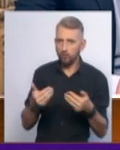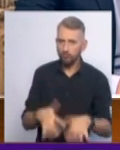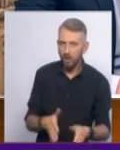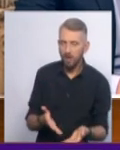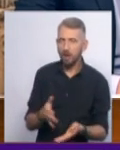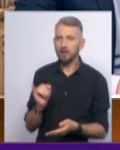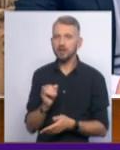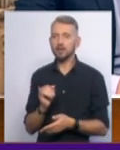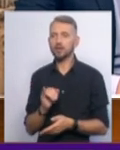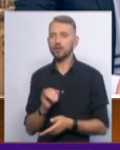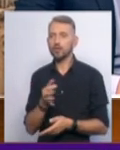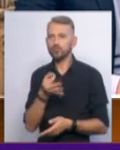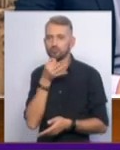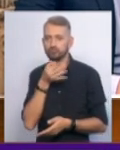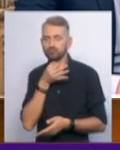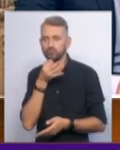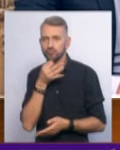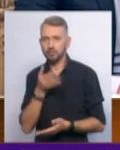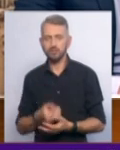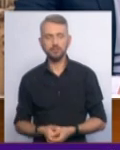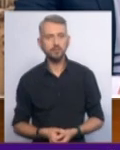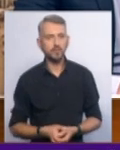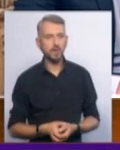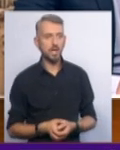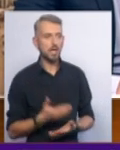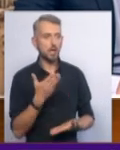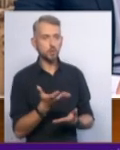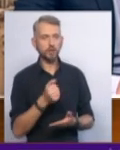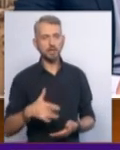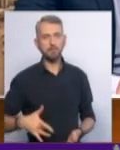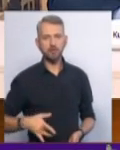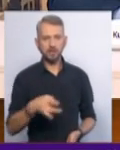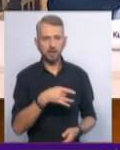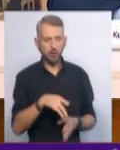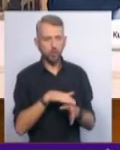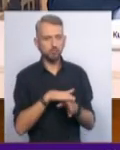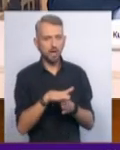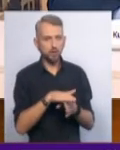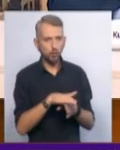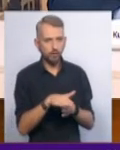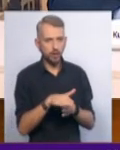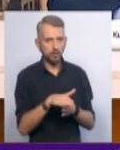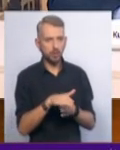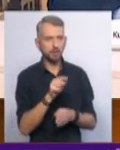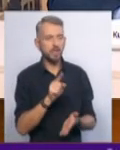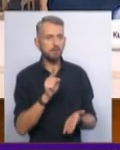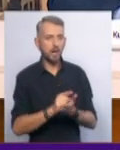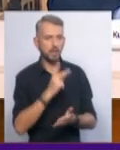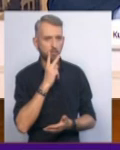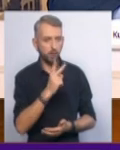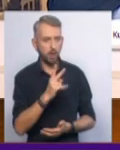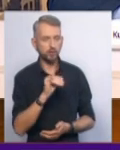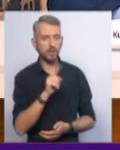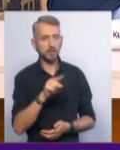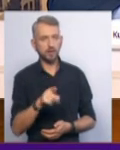і які які ще чекають на реалізацію? Прошу. Якщо взяти Печерський район, то реалізовано, ви мали побачити, і ті,